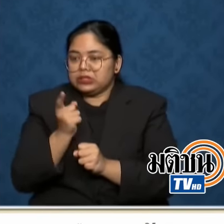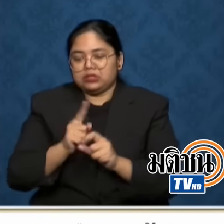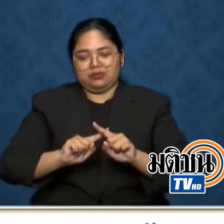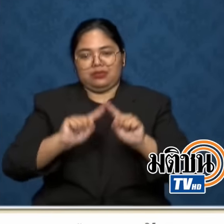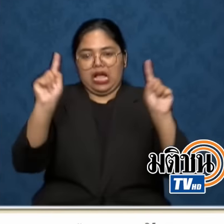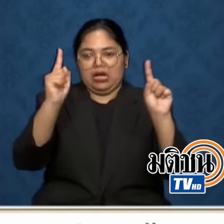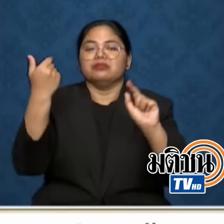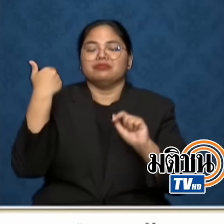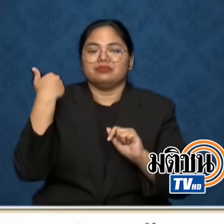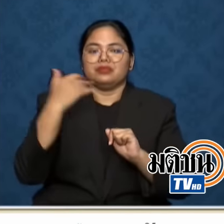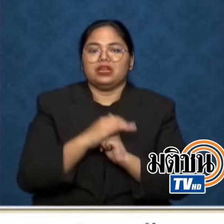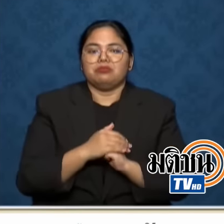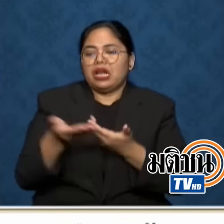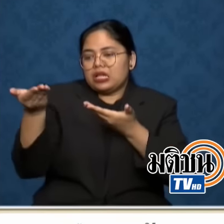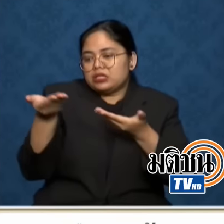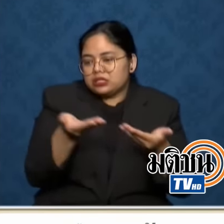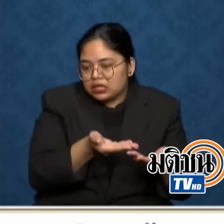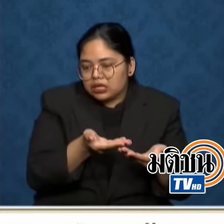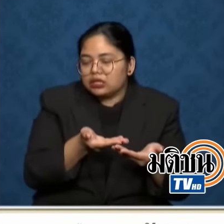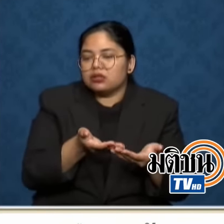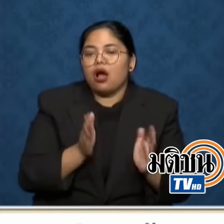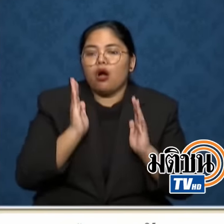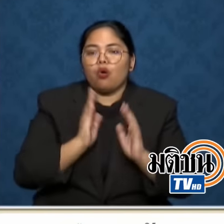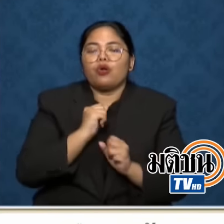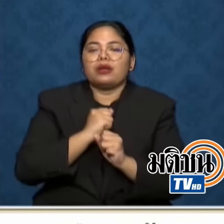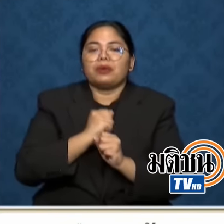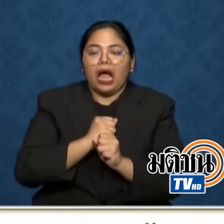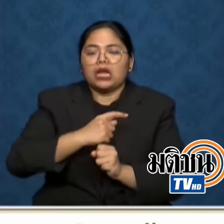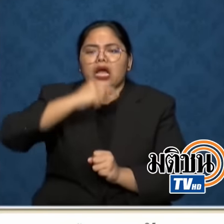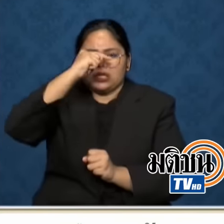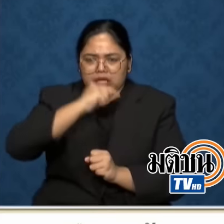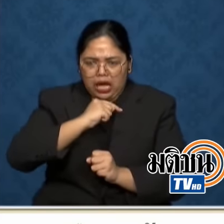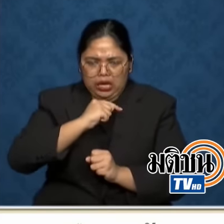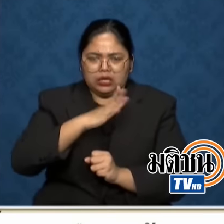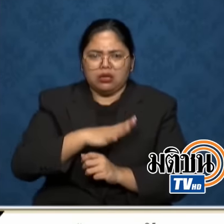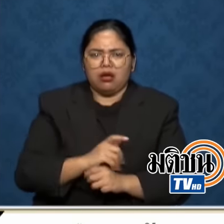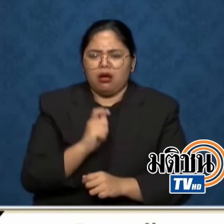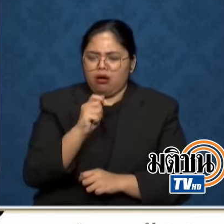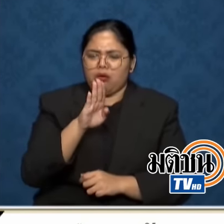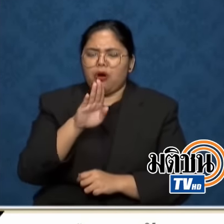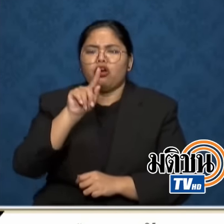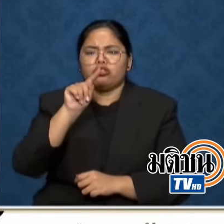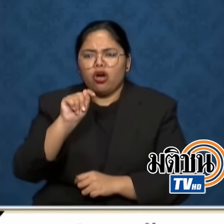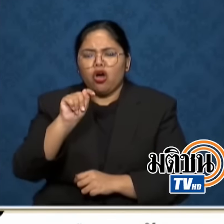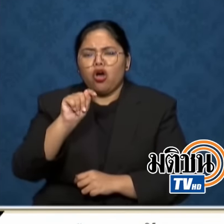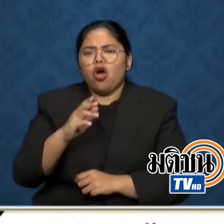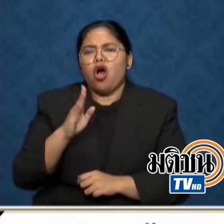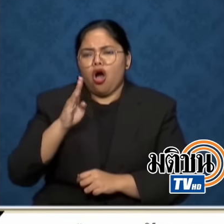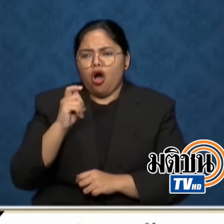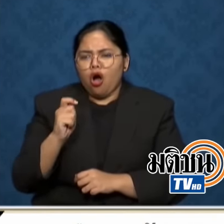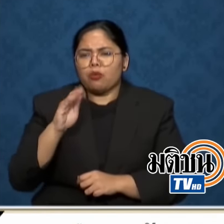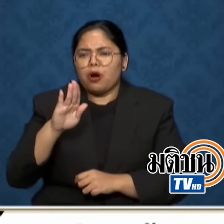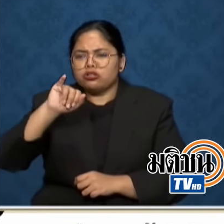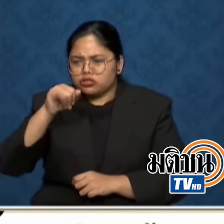จะกลายเป็นว่าเชิญเอาทูตของประเทศไทยมาอันนี้ยังพอทำเนาแต่จะเชิญอบต.กับอบจ.มาครับผ